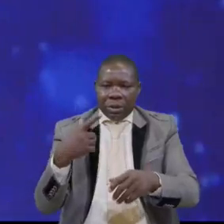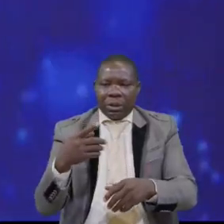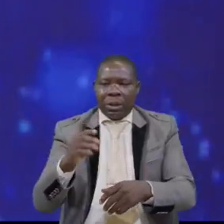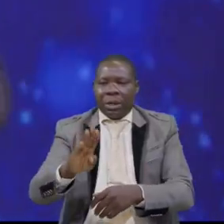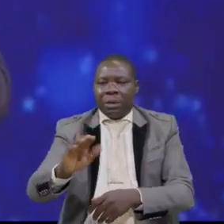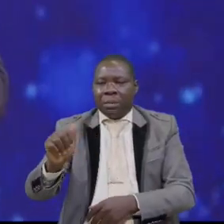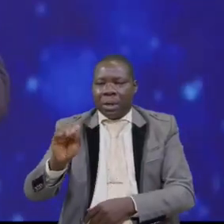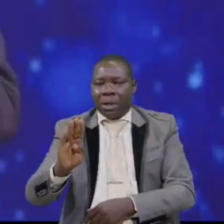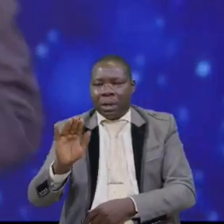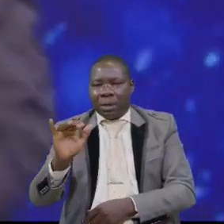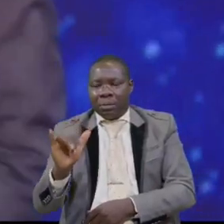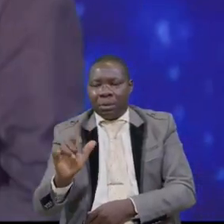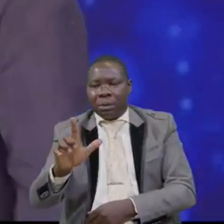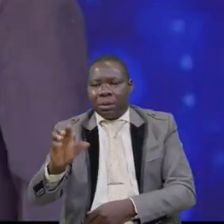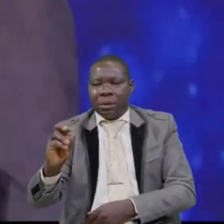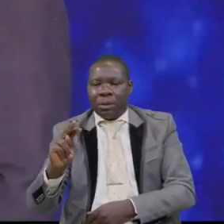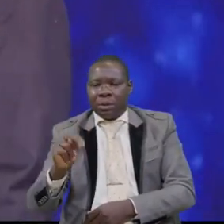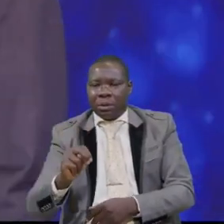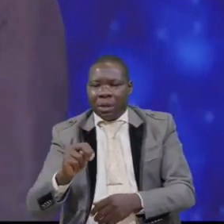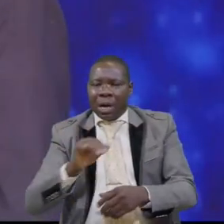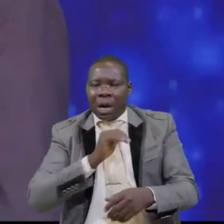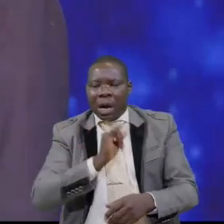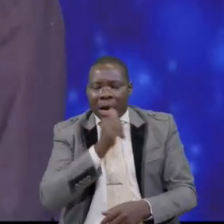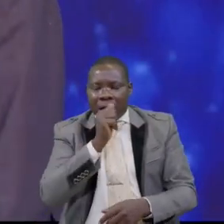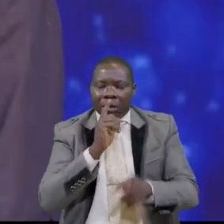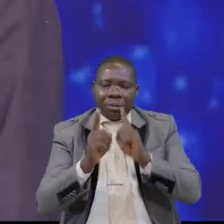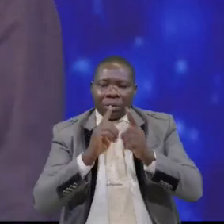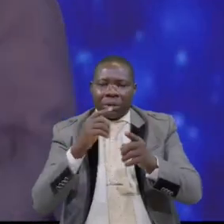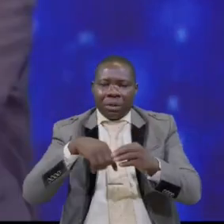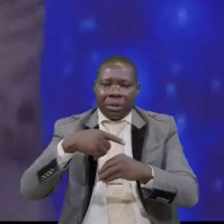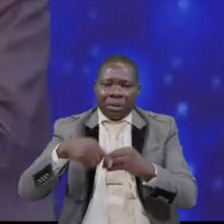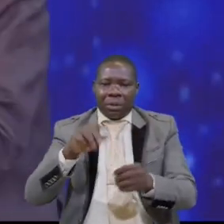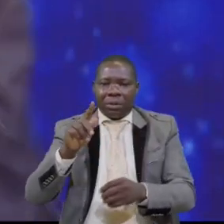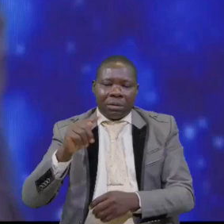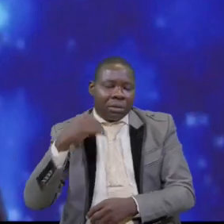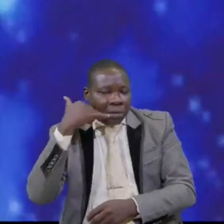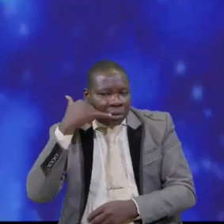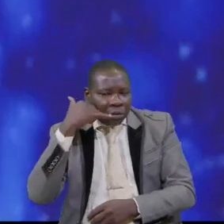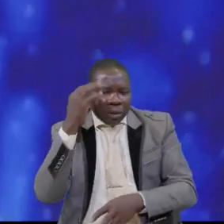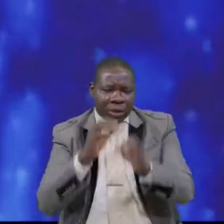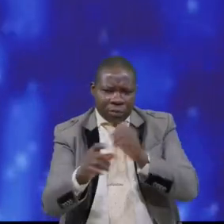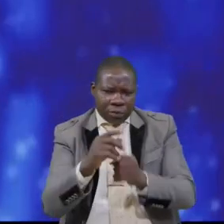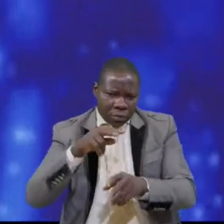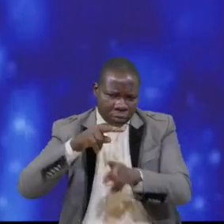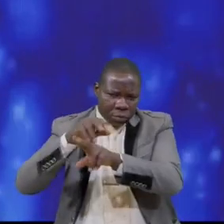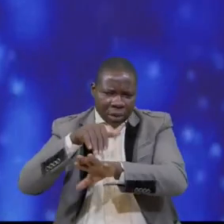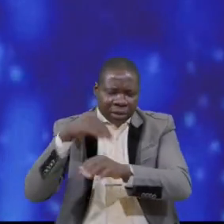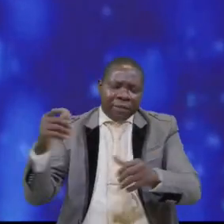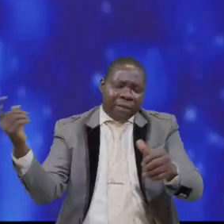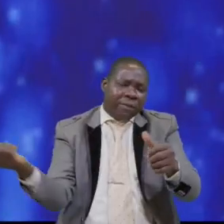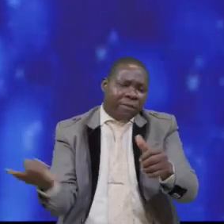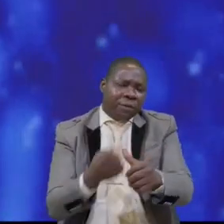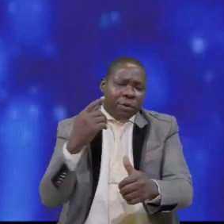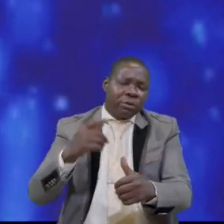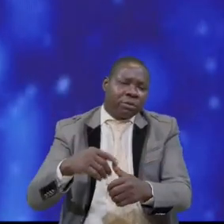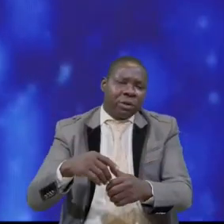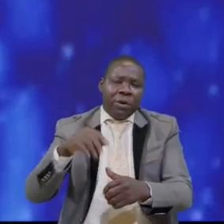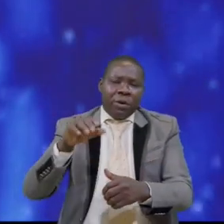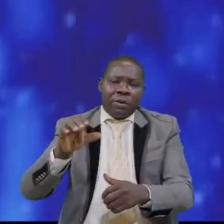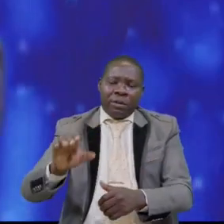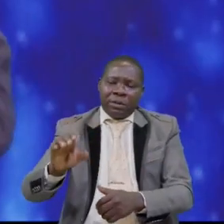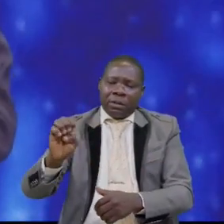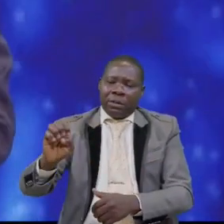Je vais commencer à parler du téléphone. Si vous regardez le premier téléphone cellulaire, le premier cellulaire, avant que